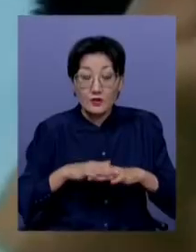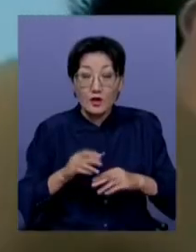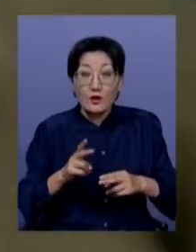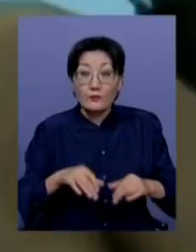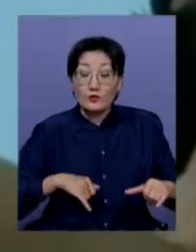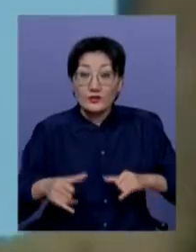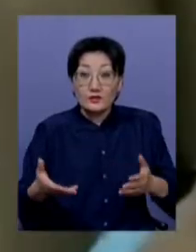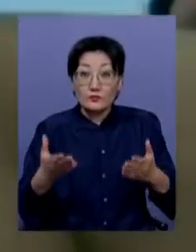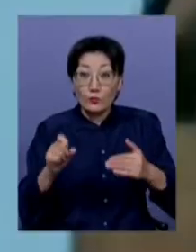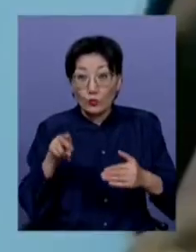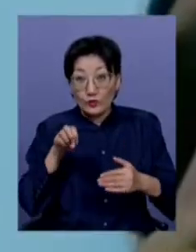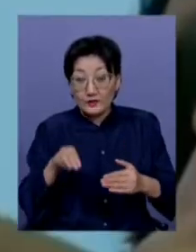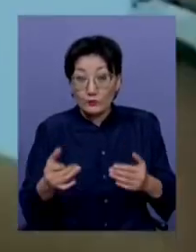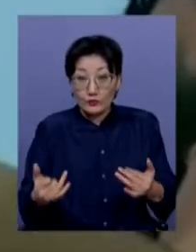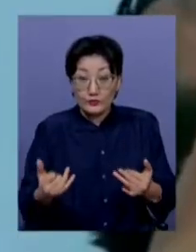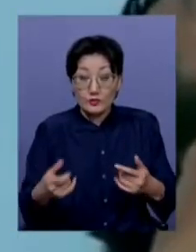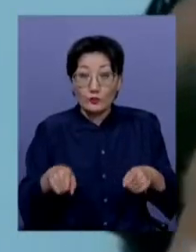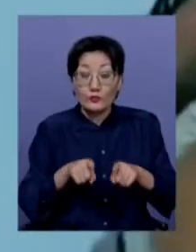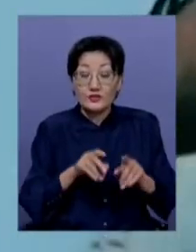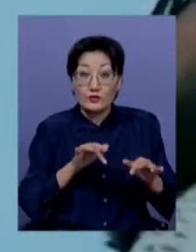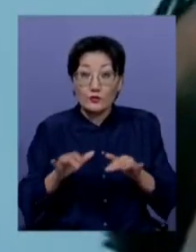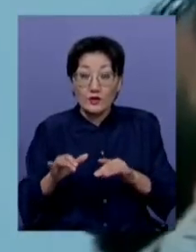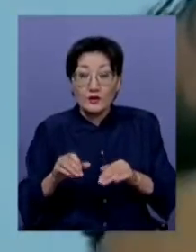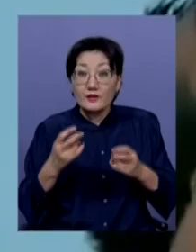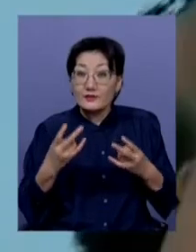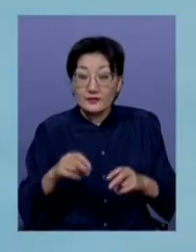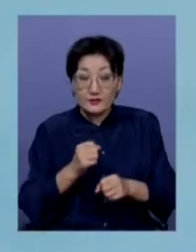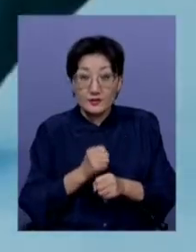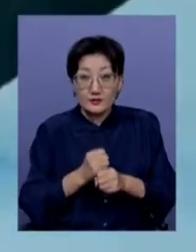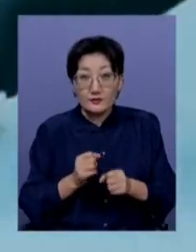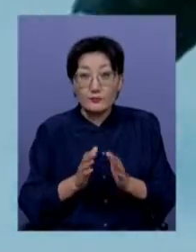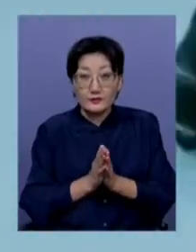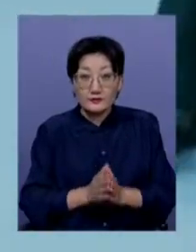тәртіпсіздікке шақырған Қуат Хамитов бүгін мұндай әрекет істемеңіздер деп ақталды.